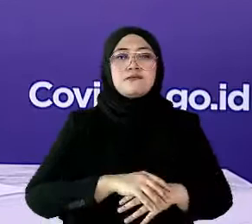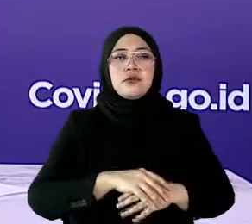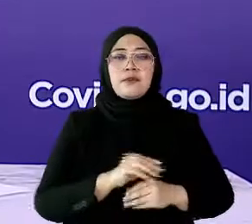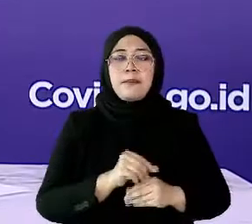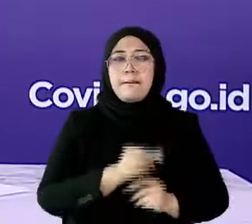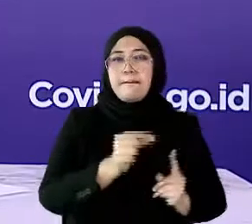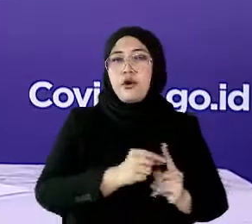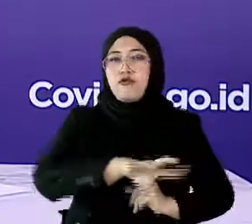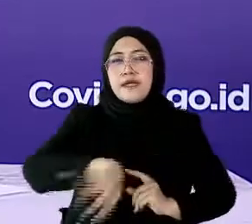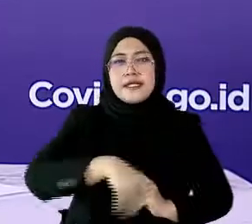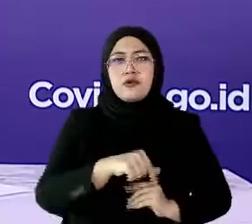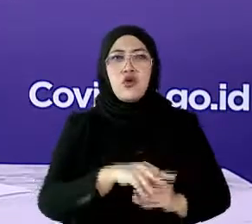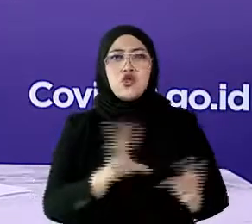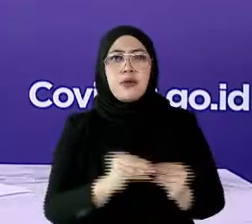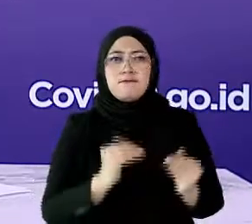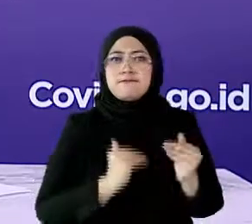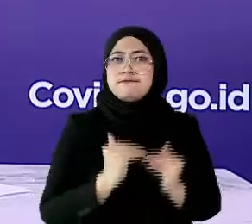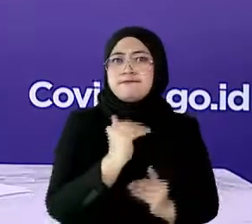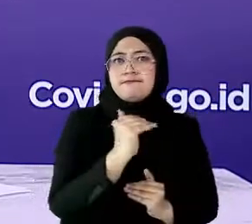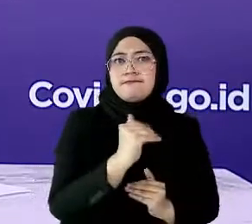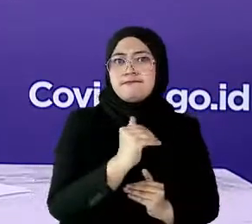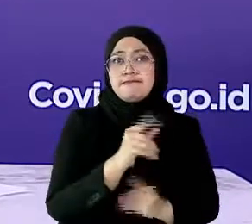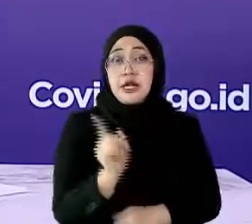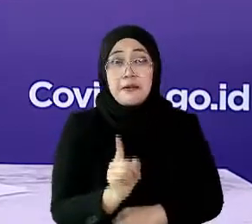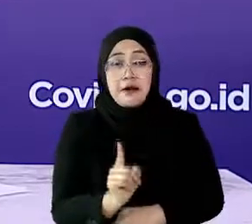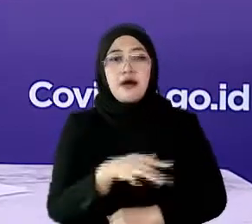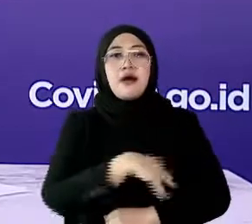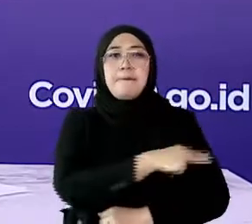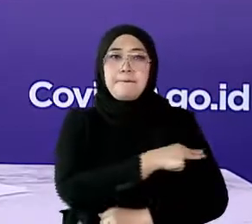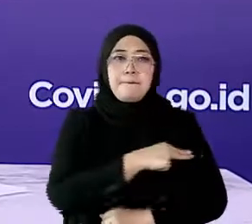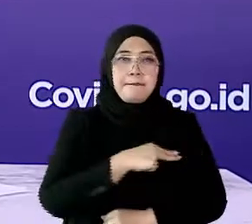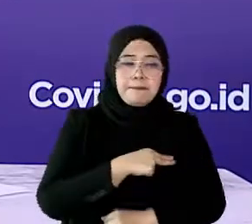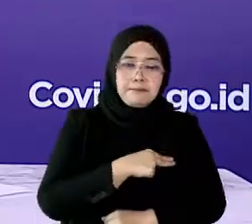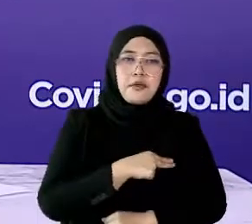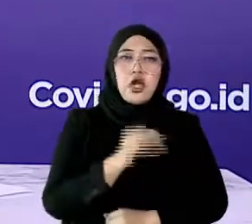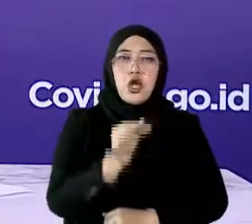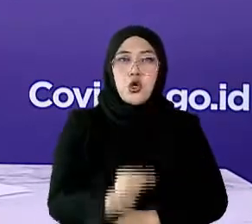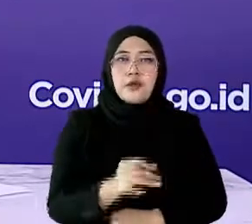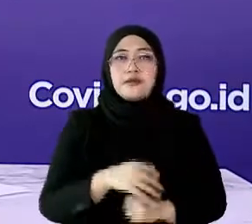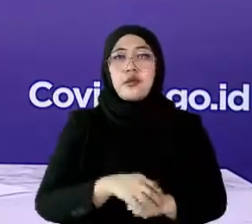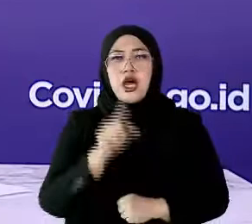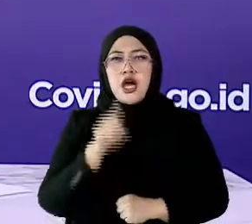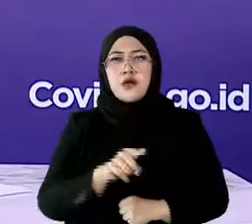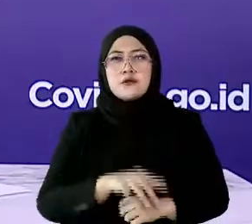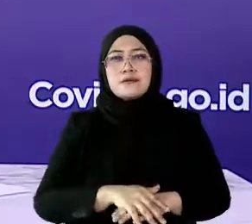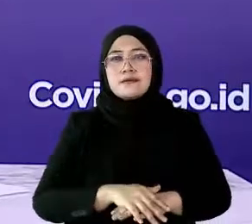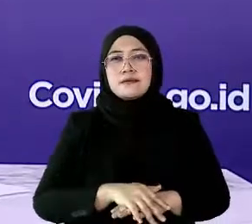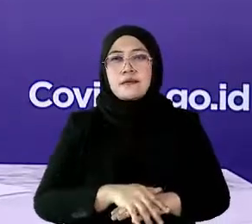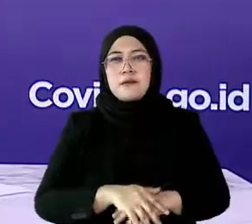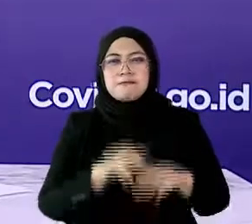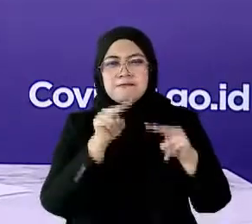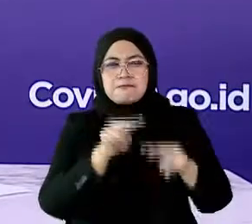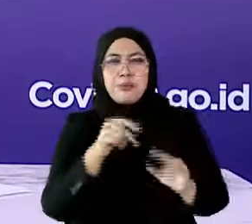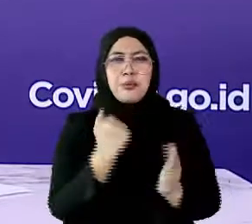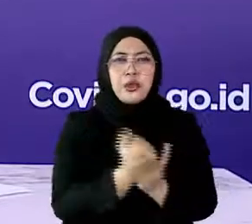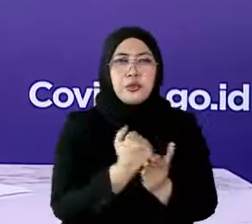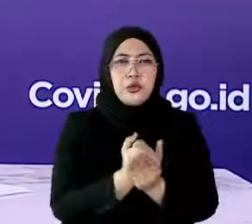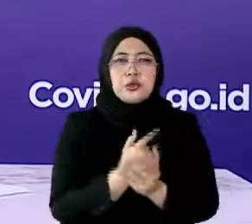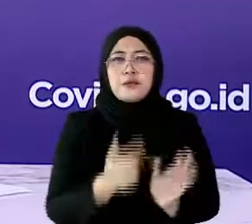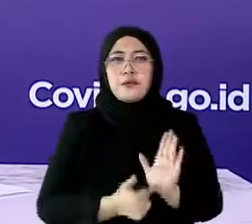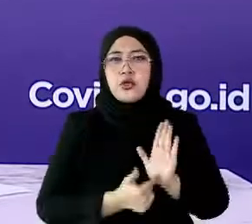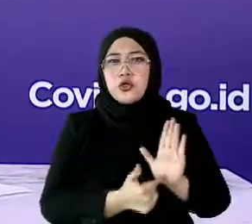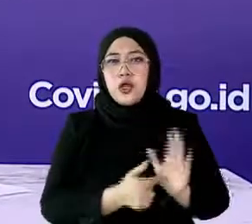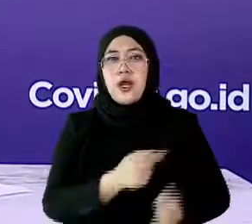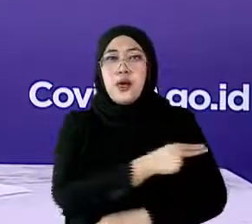provinsi ini mohon agar dapat diperhatikan dengan seksama Saya akan menyampaikan kabupaten